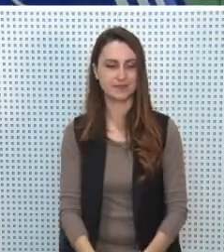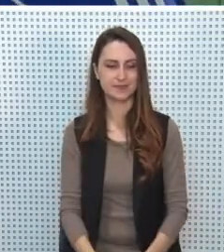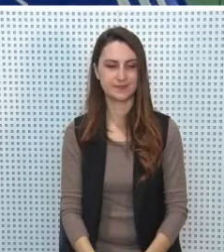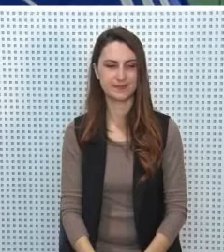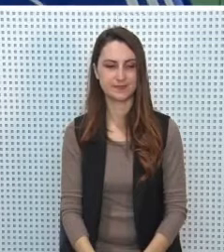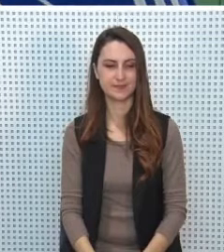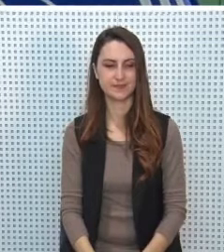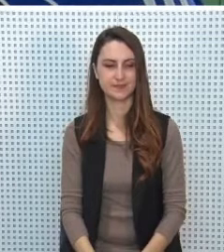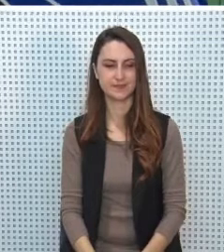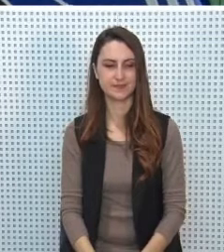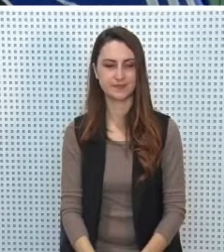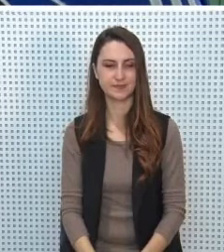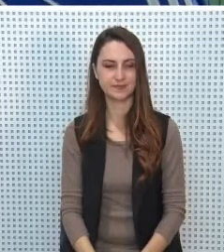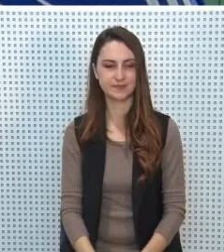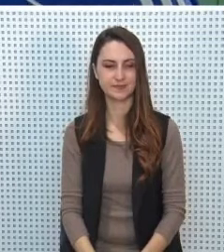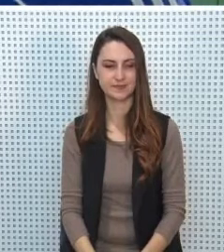Молодец.